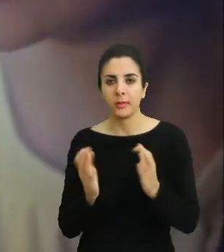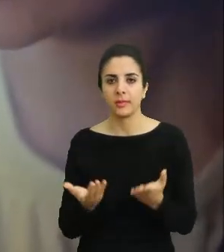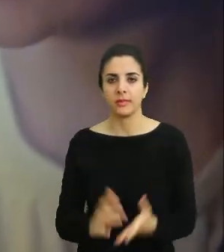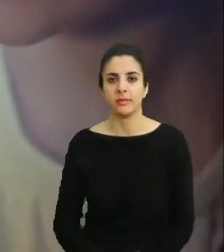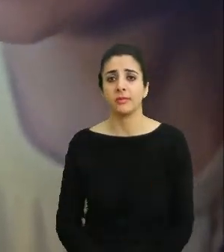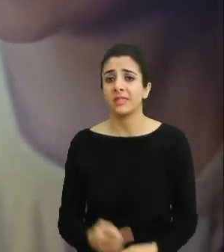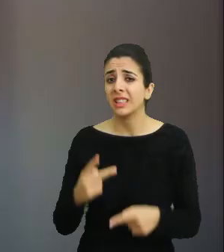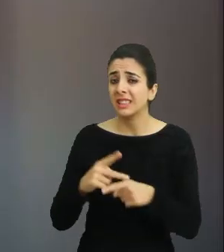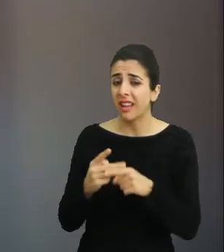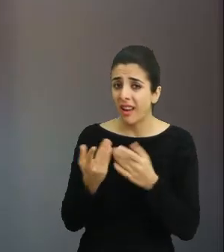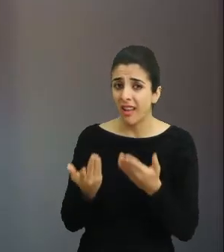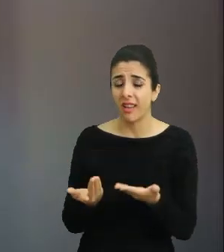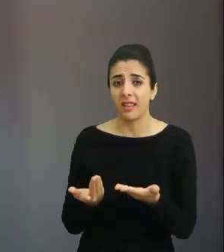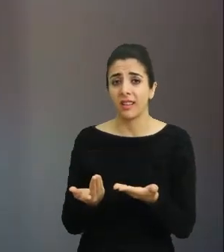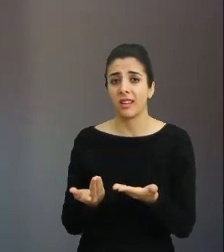Zehra,